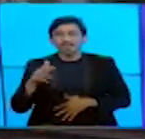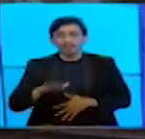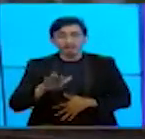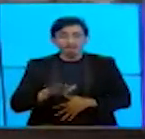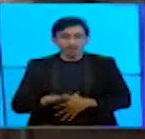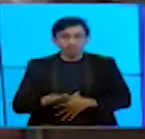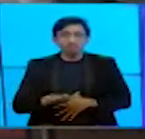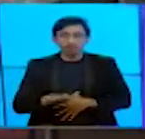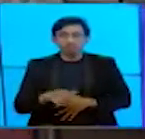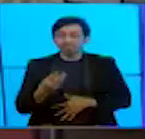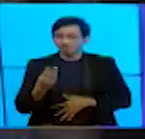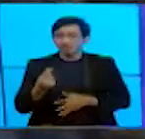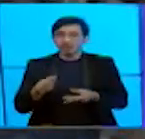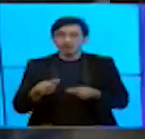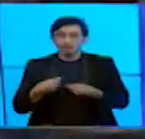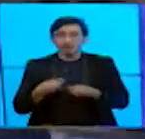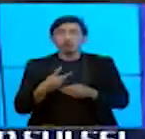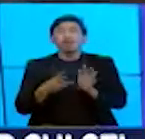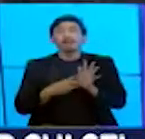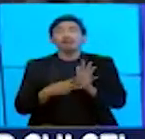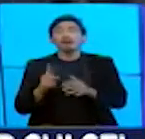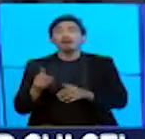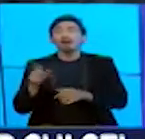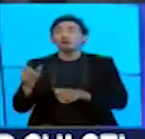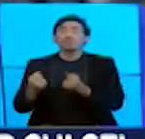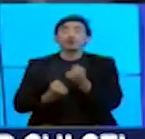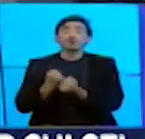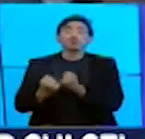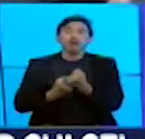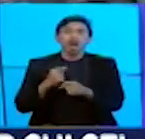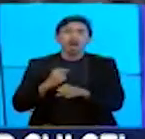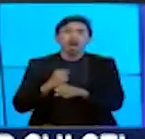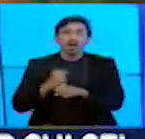2 miliar rupiah dari kontraktor Agung Sucipto melalui Edi Rahmat.